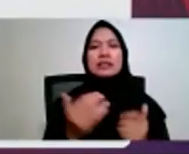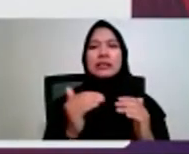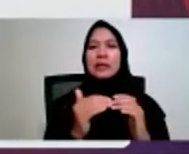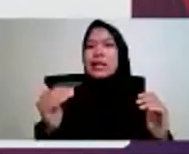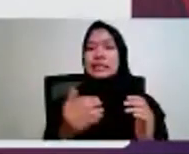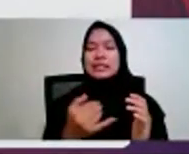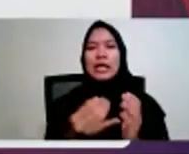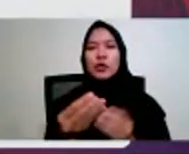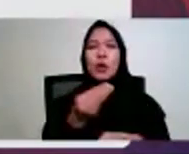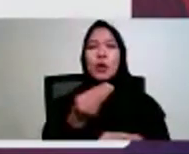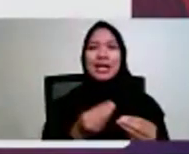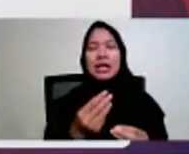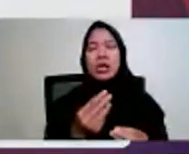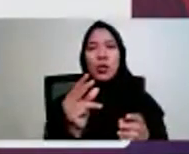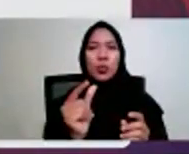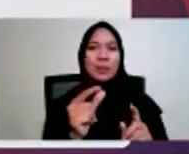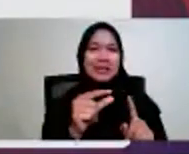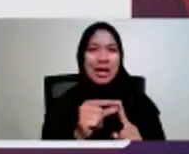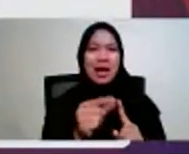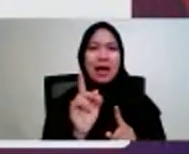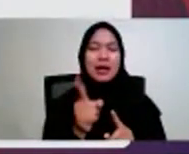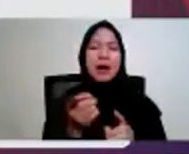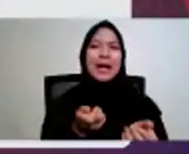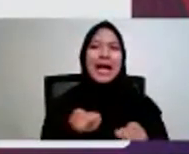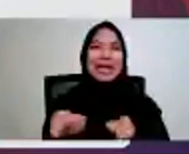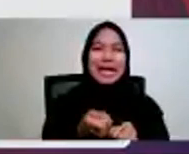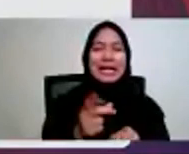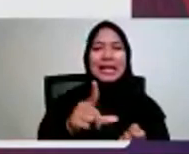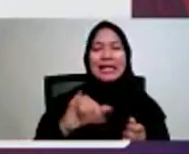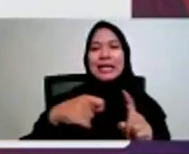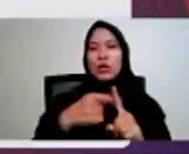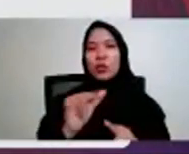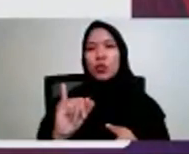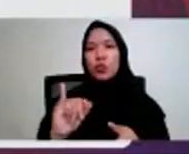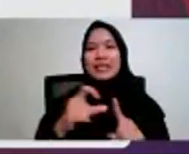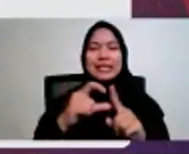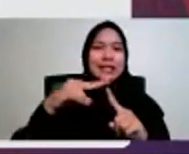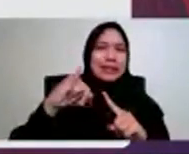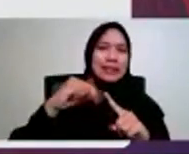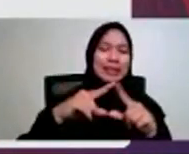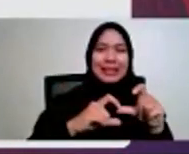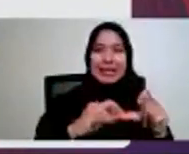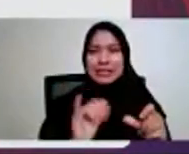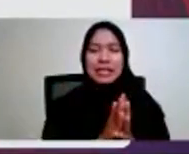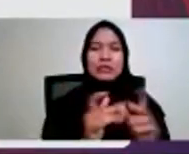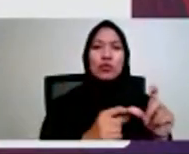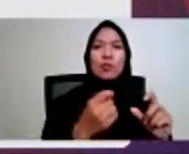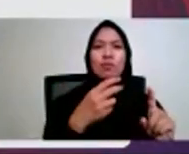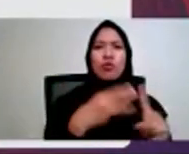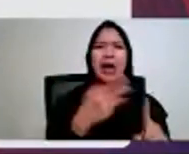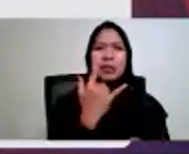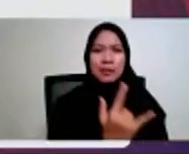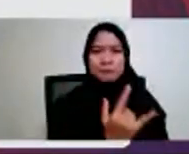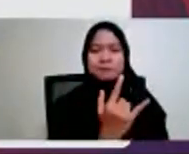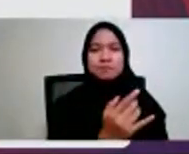tukar Rupiah sel sepengendali bilitas maupun suku bunganya itu tetap harus dibeli tetapi tidak harus